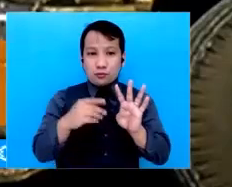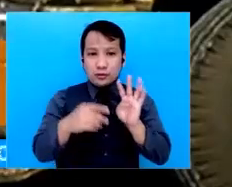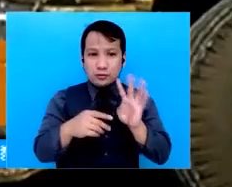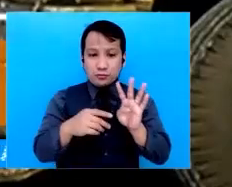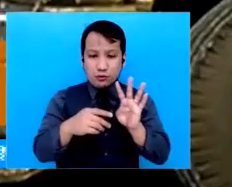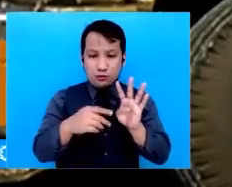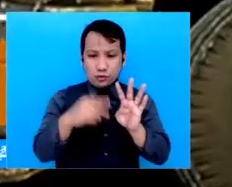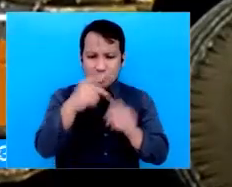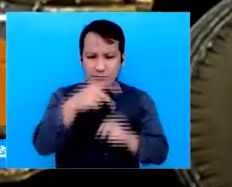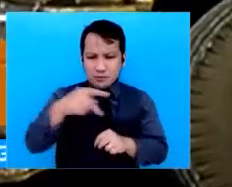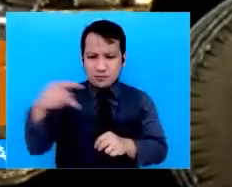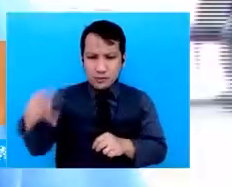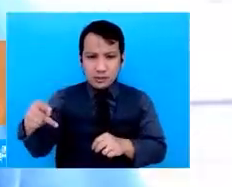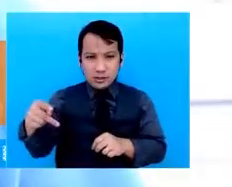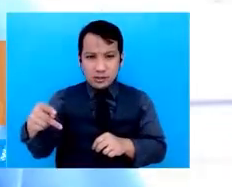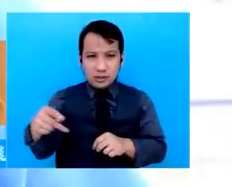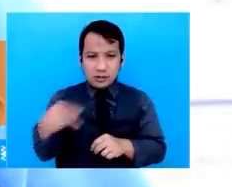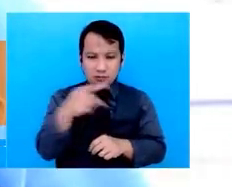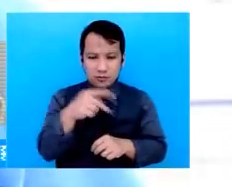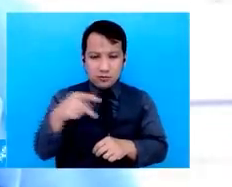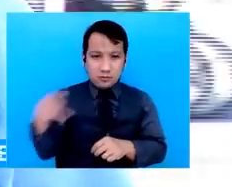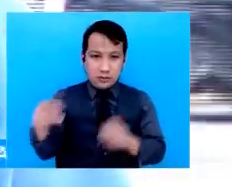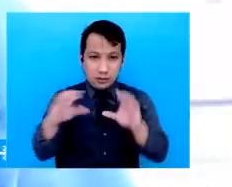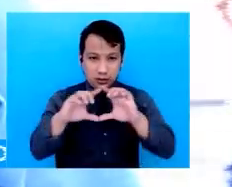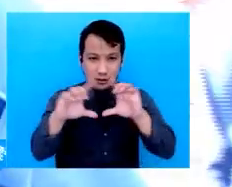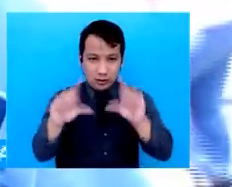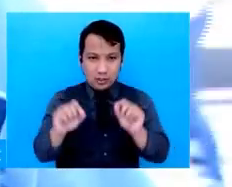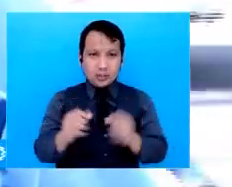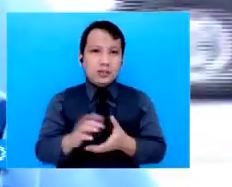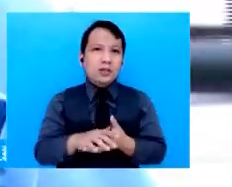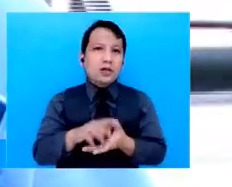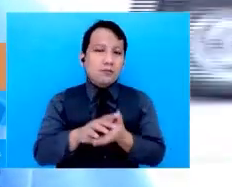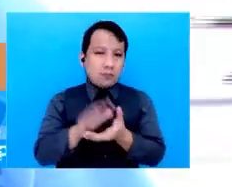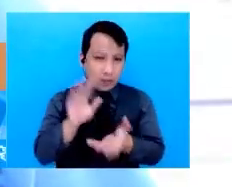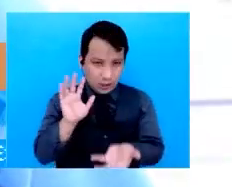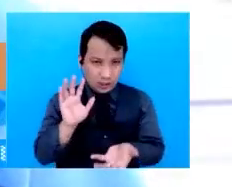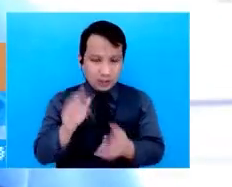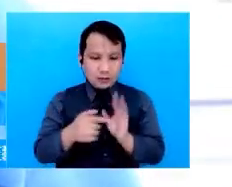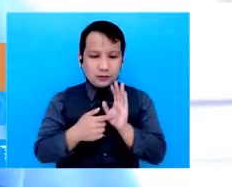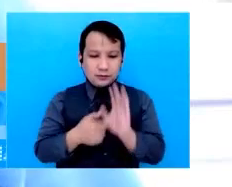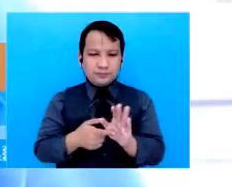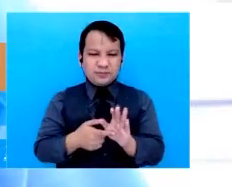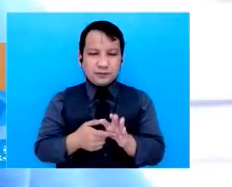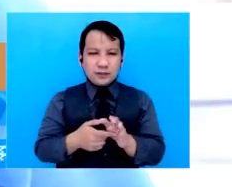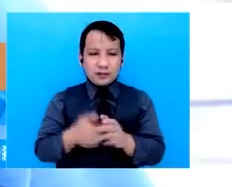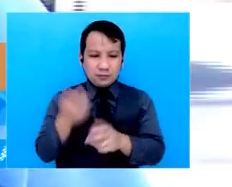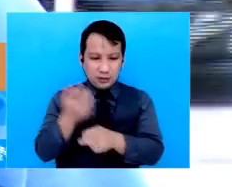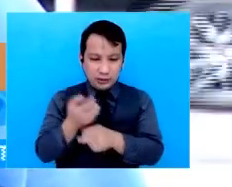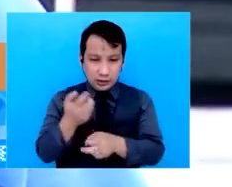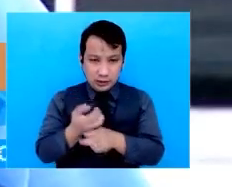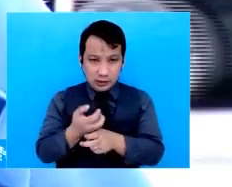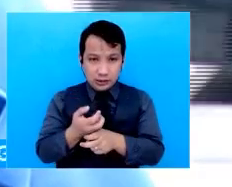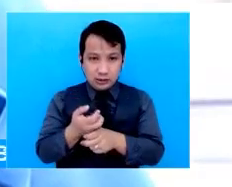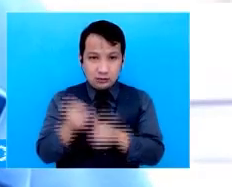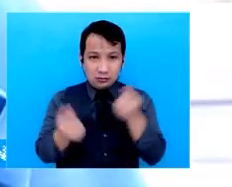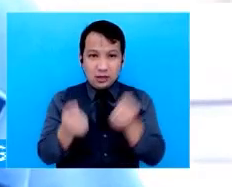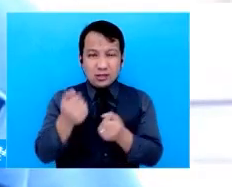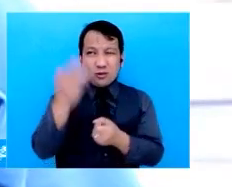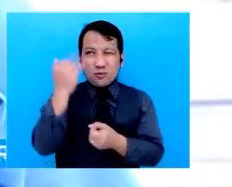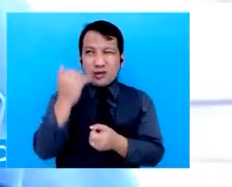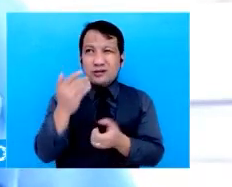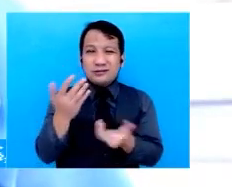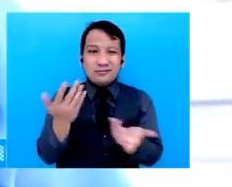card. Ay, malaking tulong talaga yun kasi ang mahal ng gas ngayon, tapos ang hirap ang biyahe dahil sa pandemic. Dalawang linggo lang yun